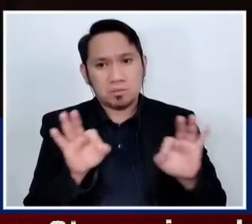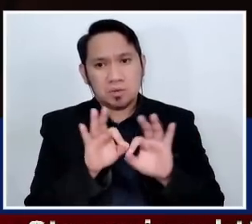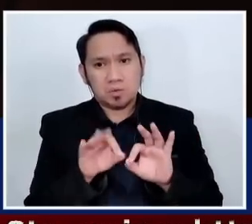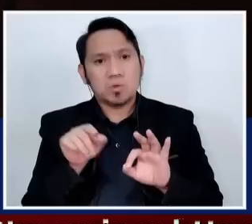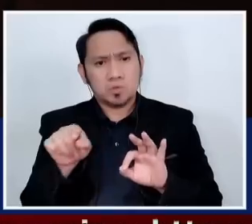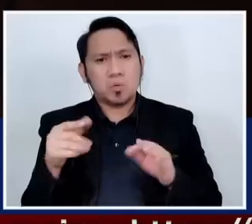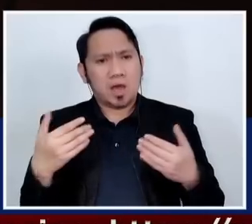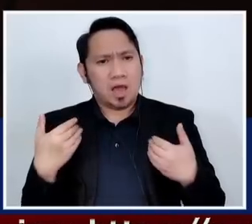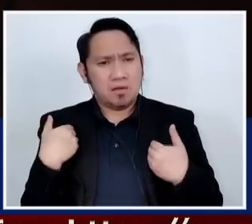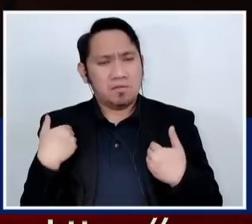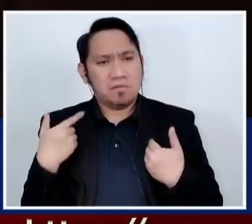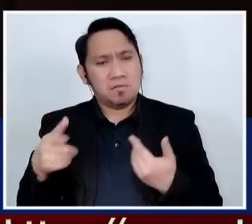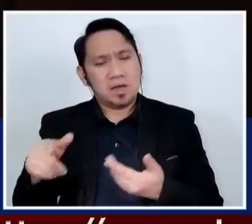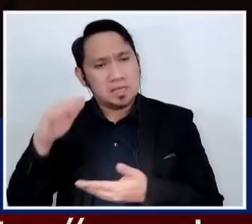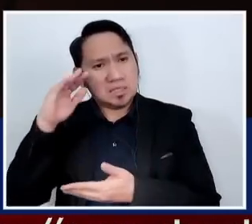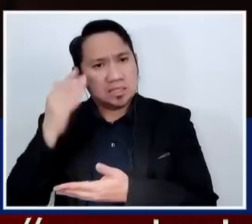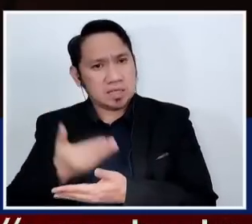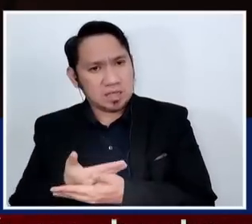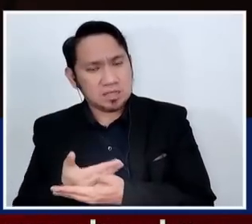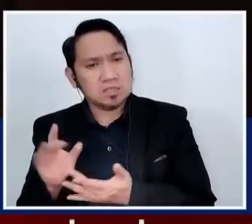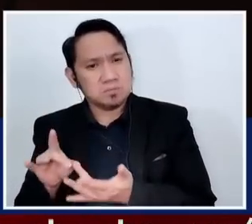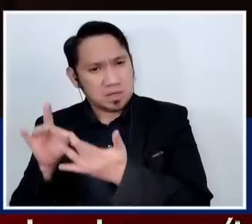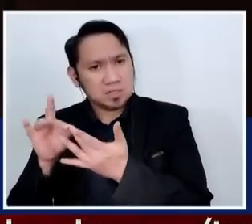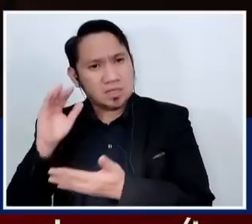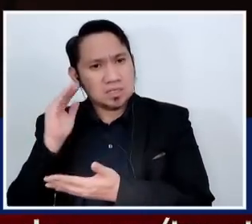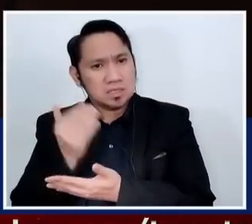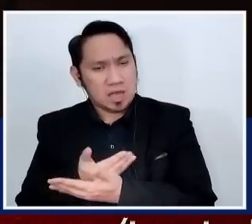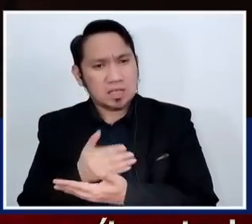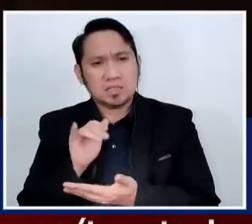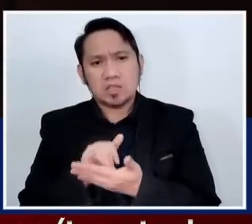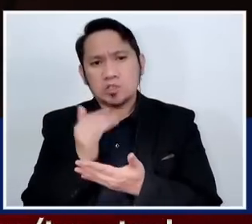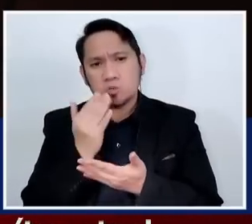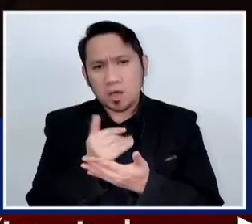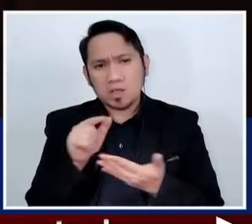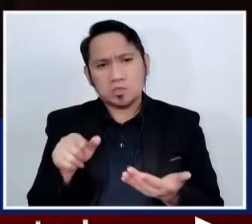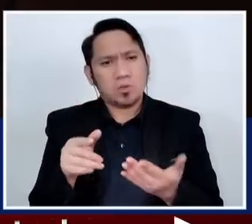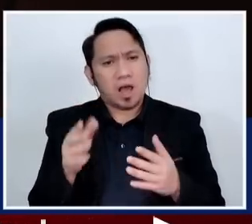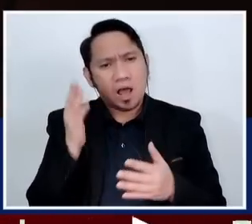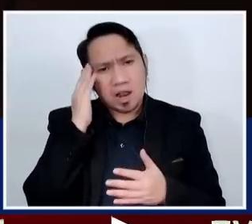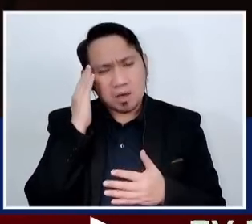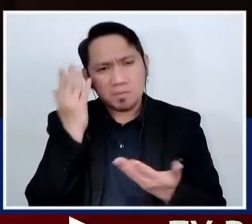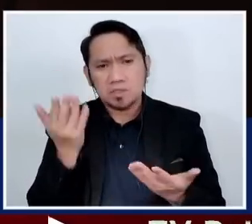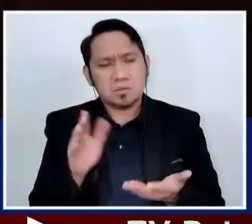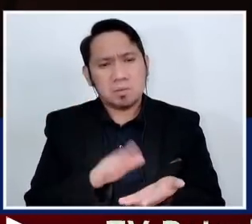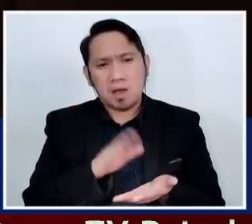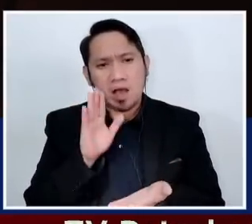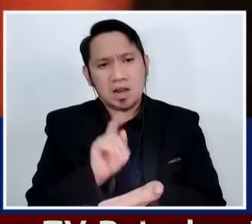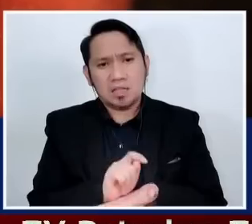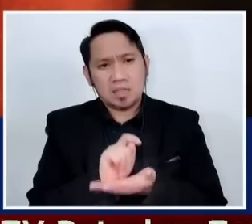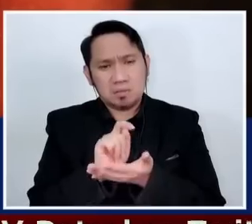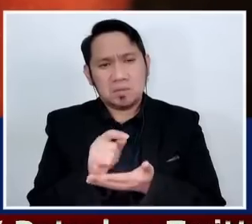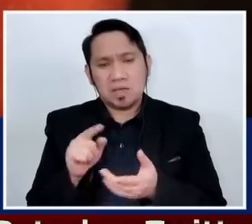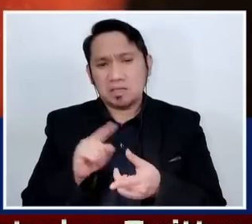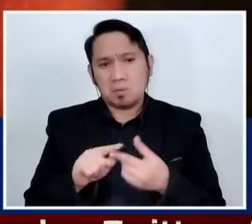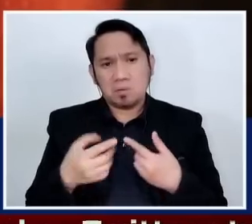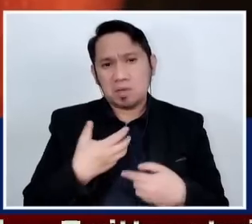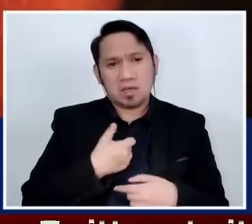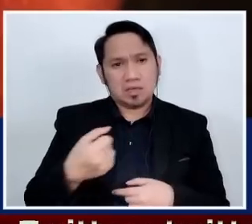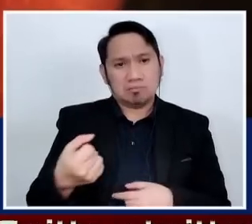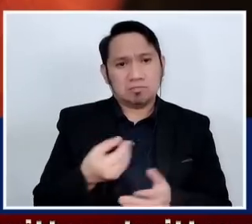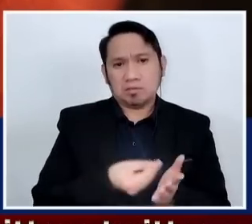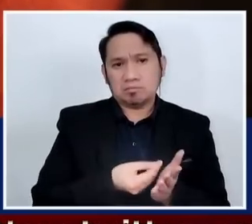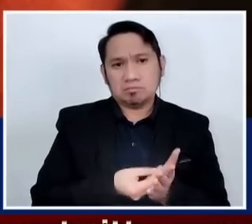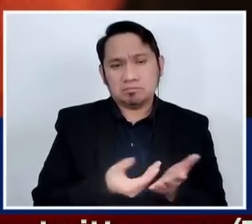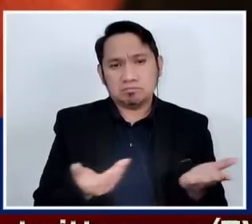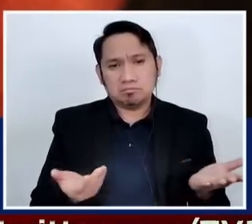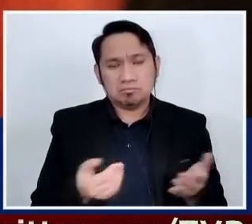Alam niya naman kung gaano ka kamahal yung mga therapy. Para sa anak ko na yun eh, kinuha niya pa. Bukod sa